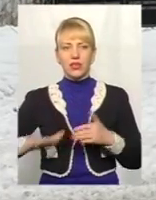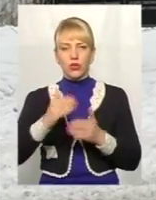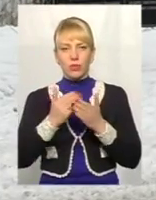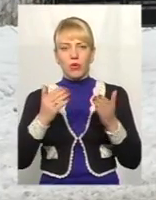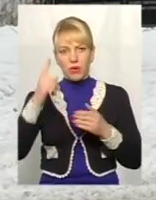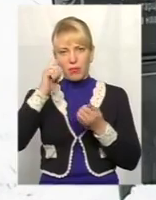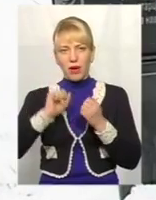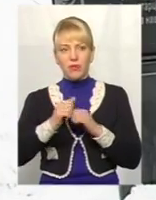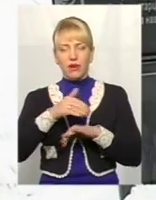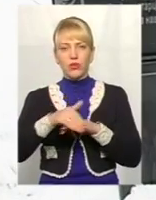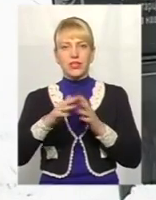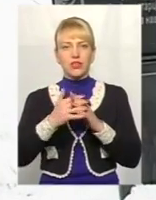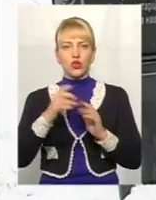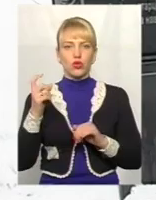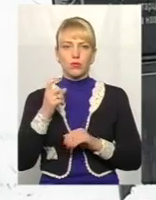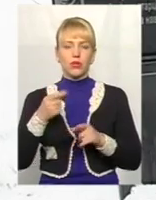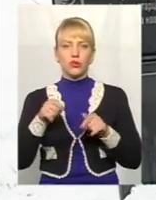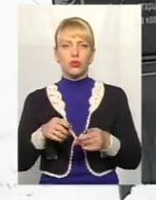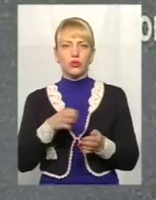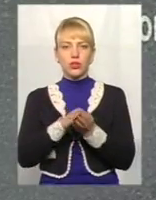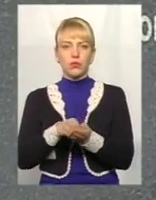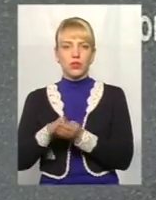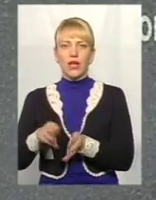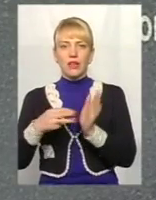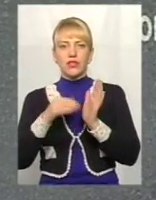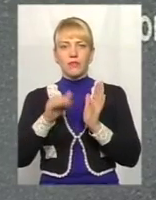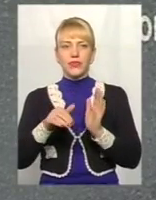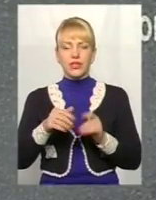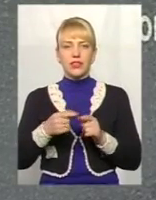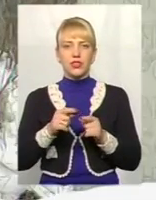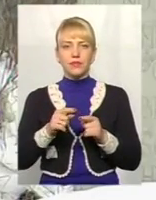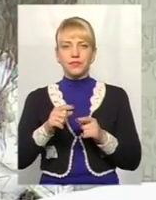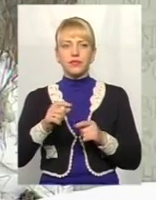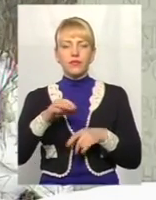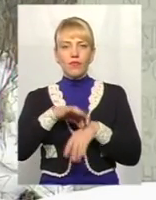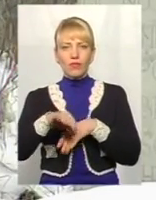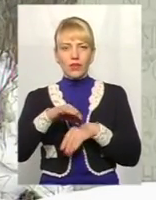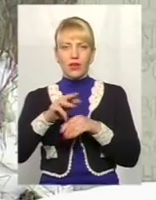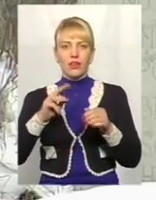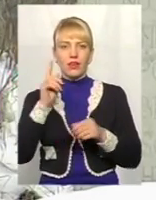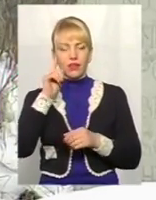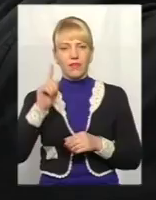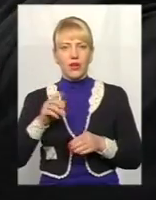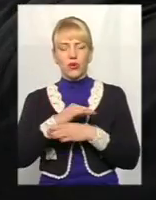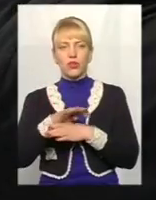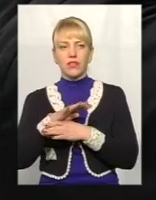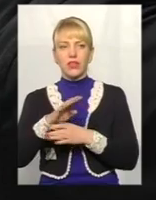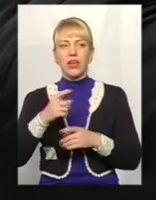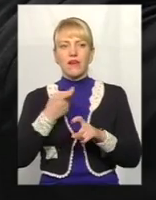вулиці Сільськогосподарській. Тут спочивають 8200 бранців Проскурівського гетта, розстріляних фашистами